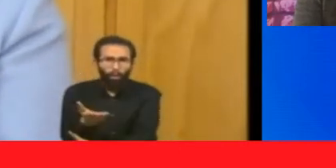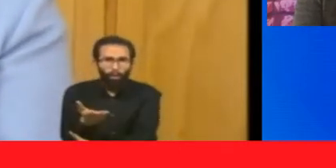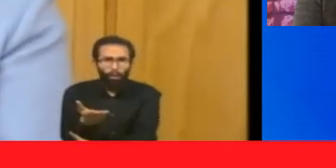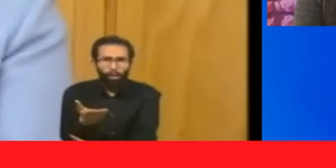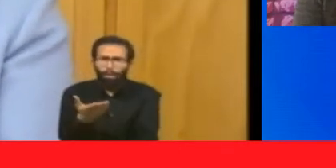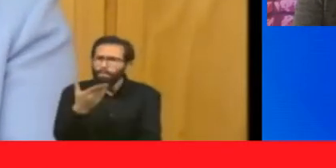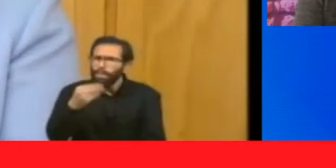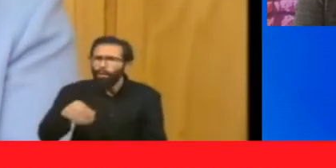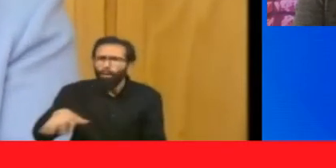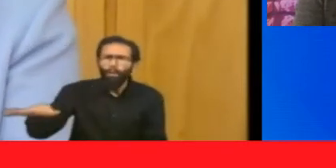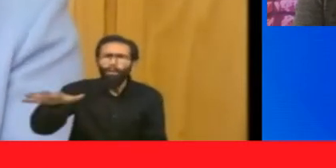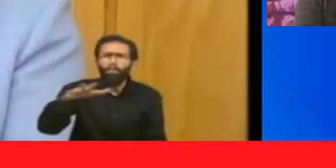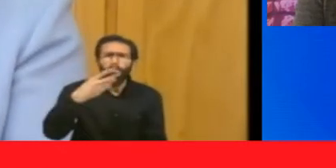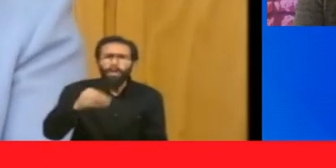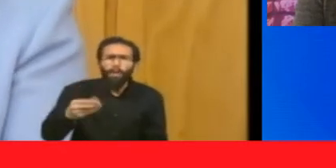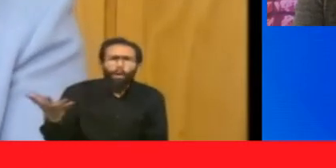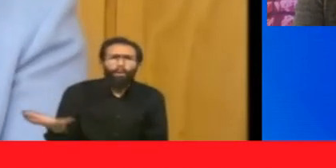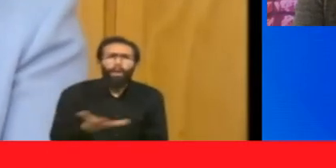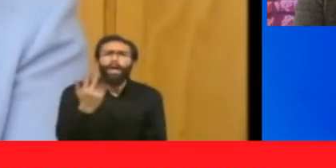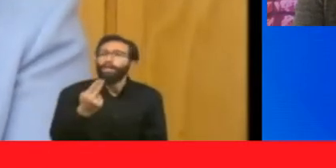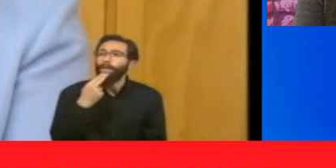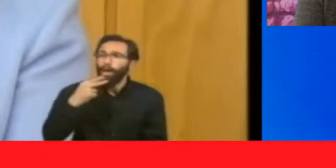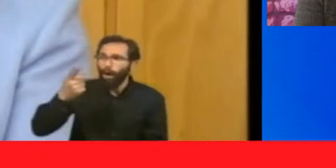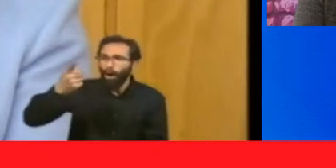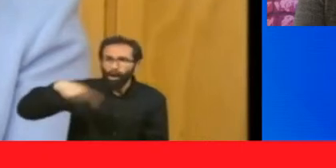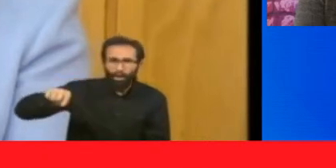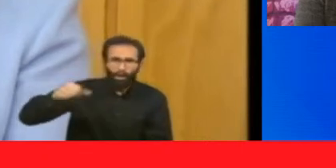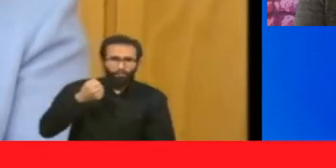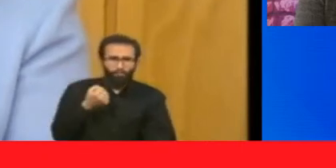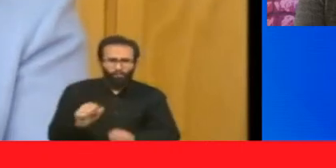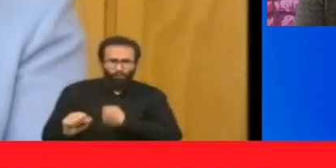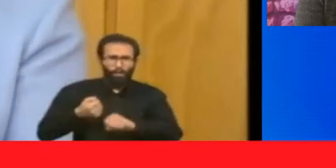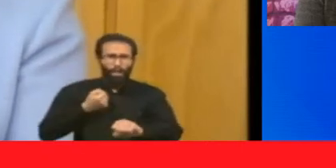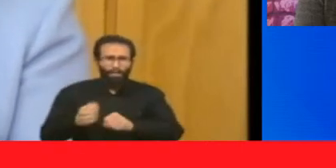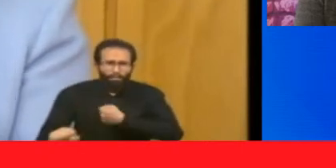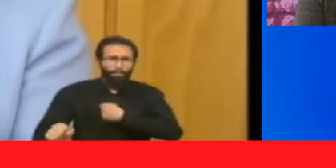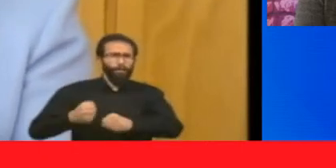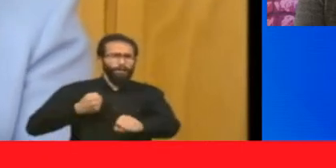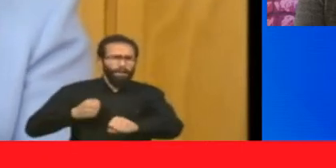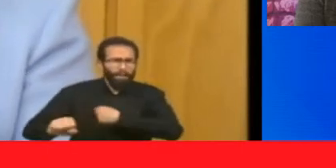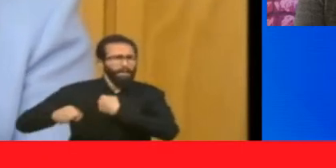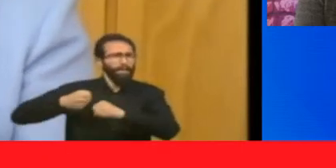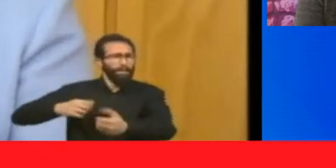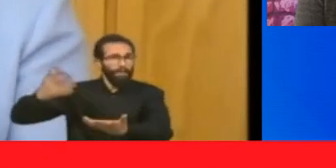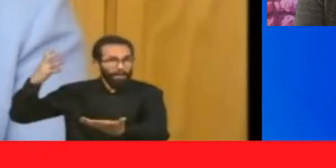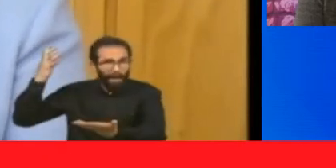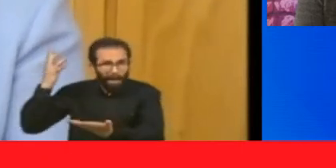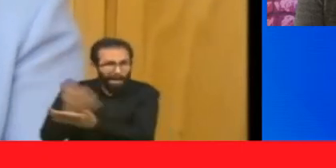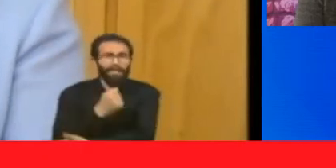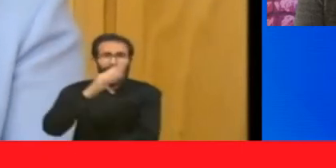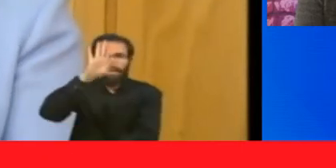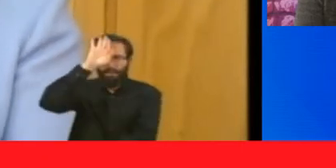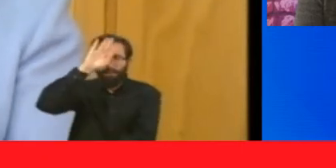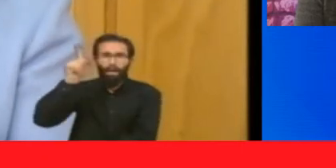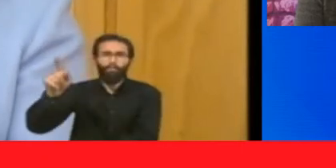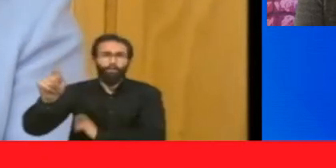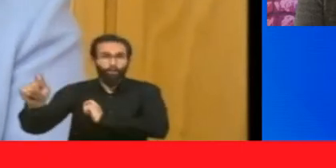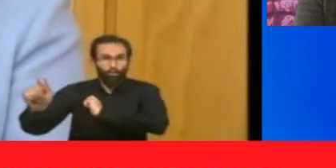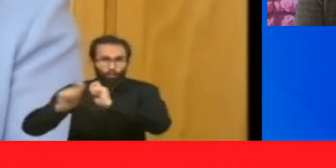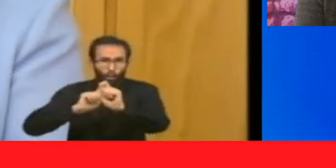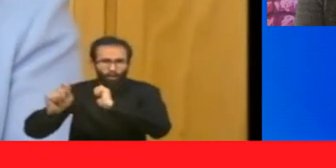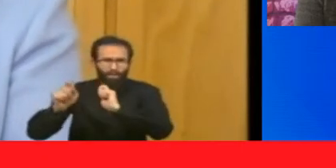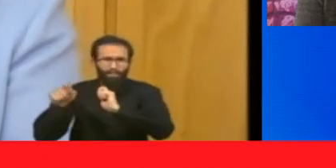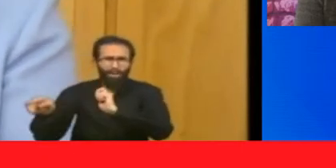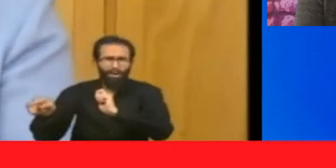binbir emekle, ilmek ilmek ördükleri mücadeleyle elde ettikleri bir kazanımdır.